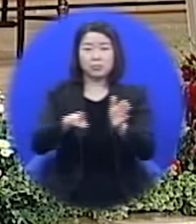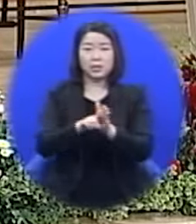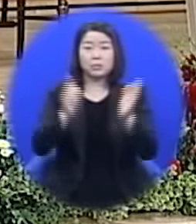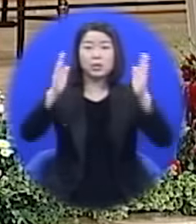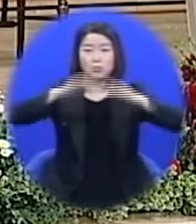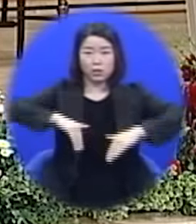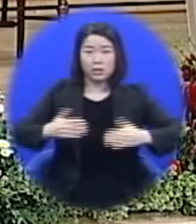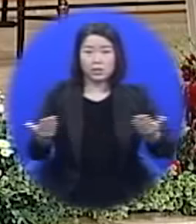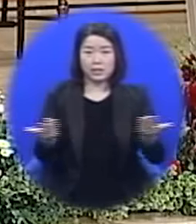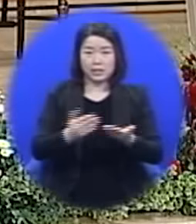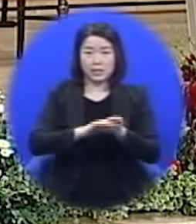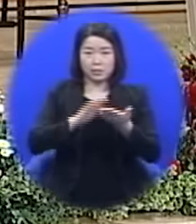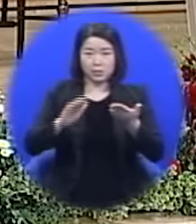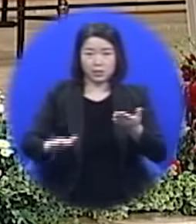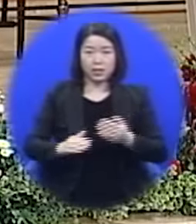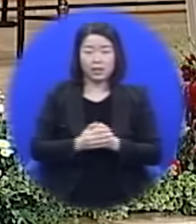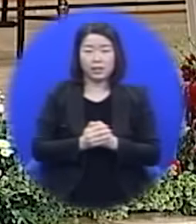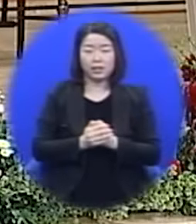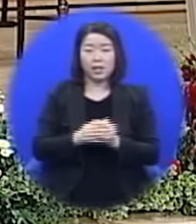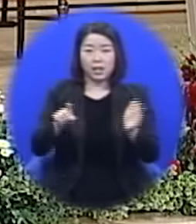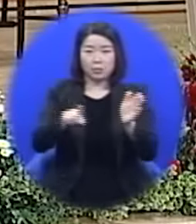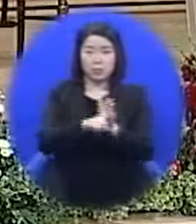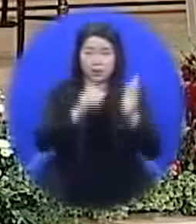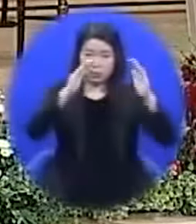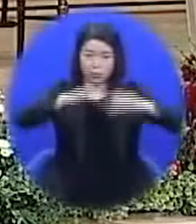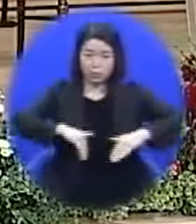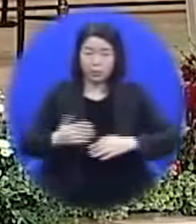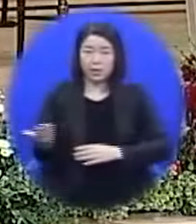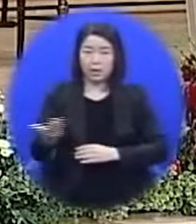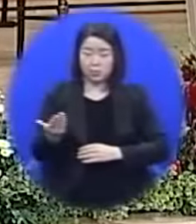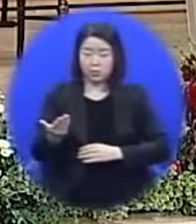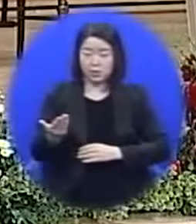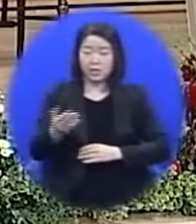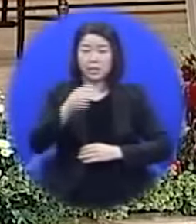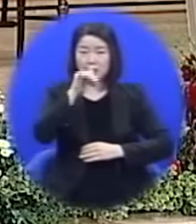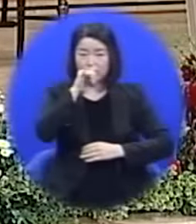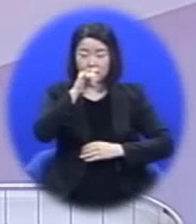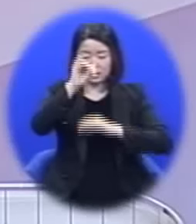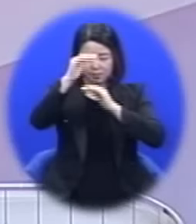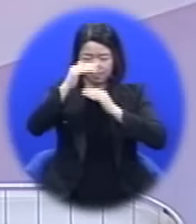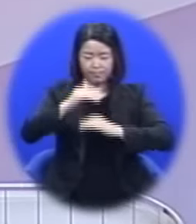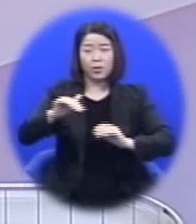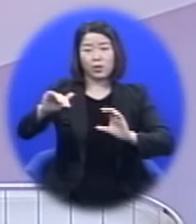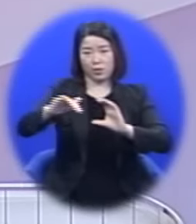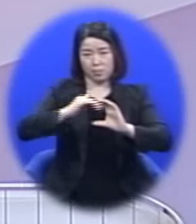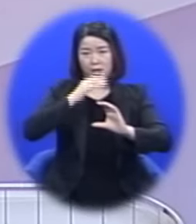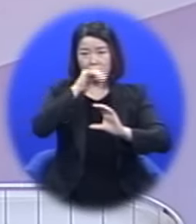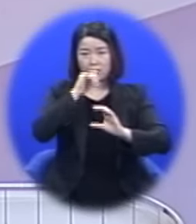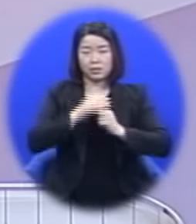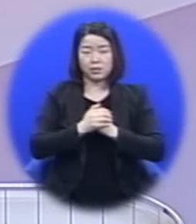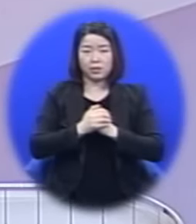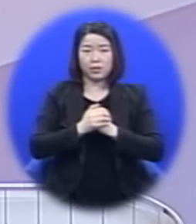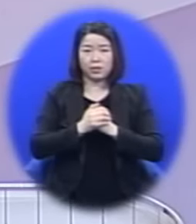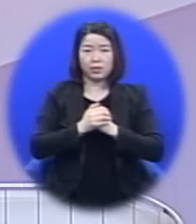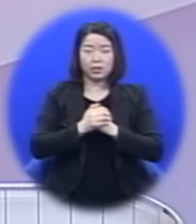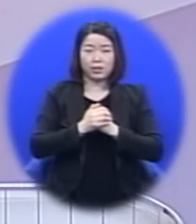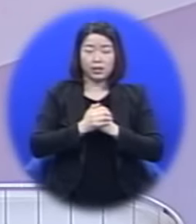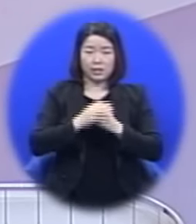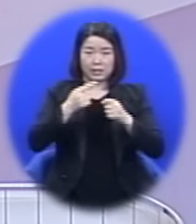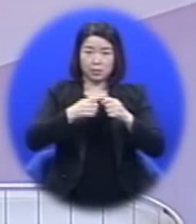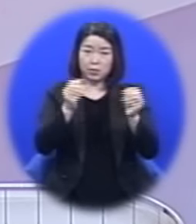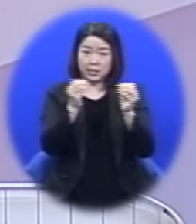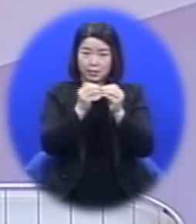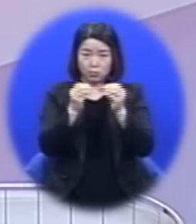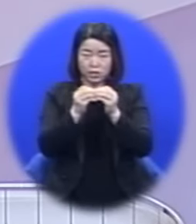것인데 믿음이 무너진 아픔이 담겨있는 메일이었습니다. 첫 번째